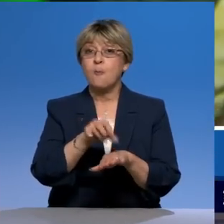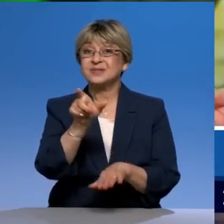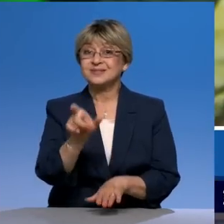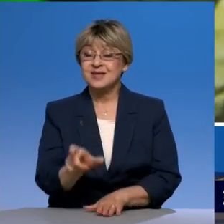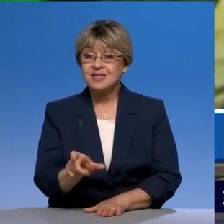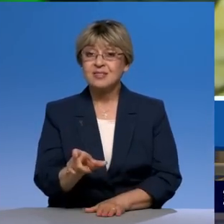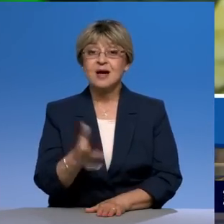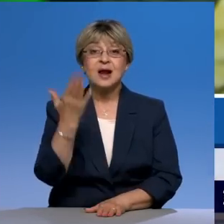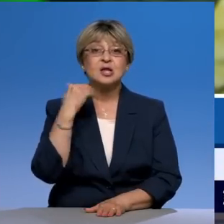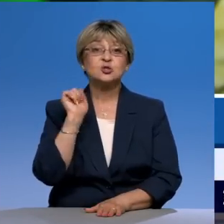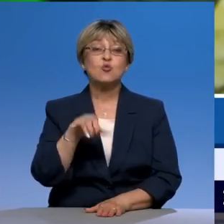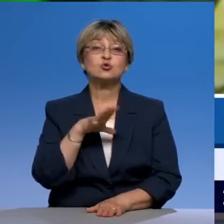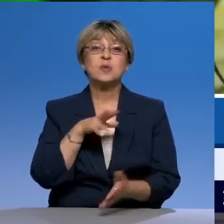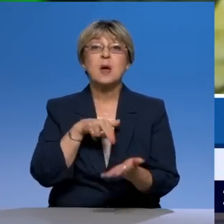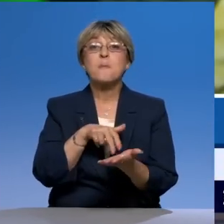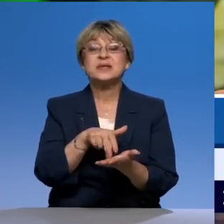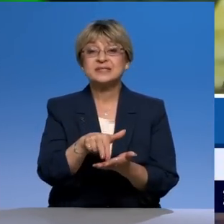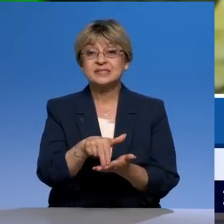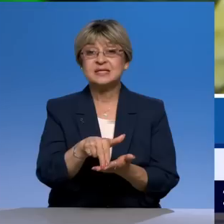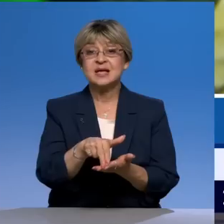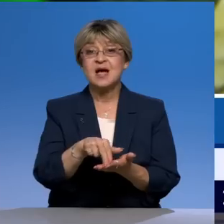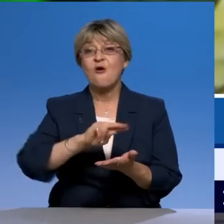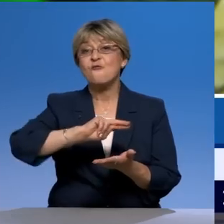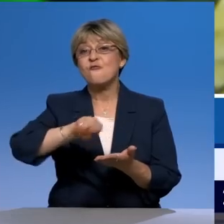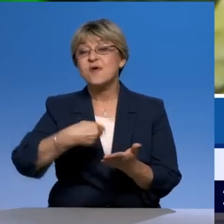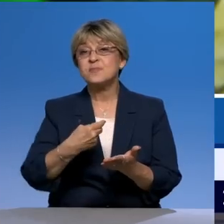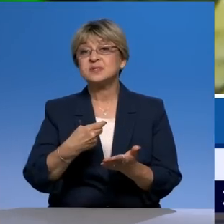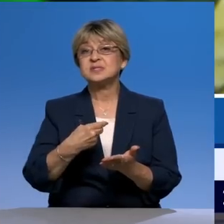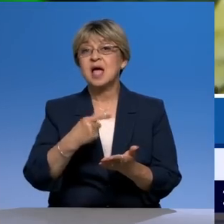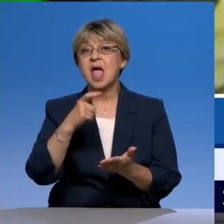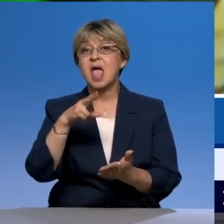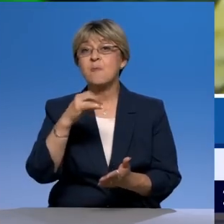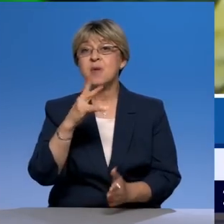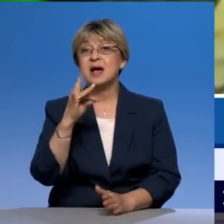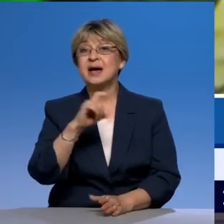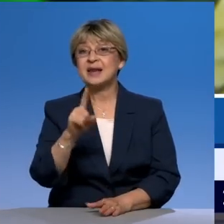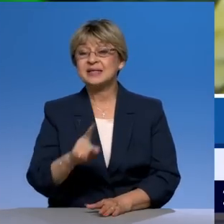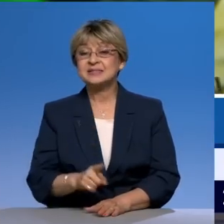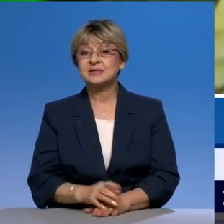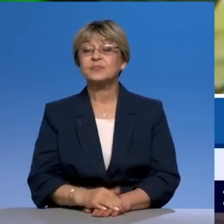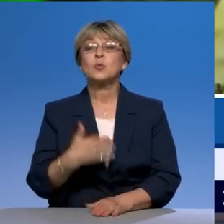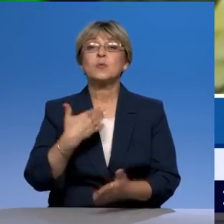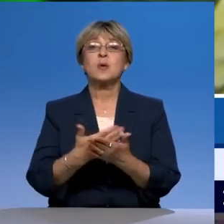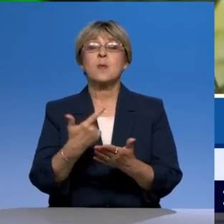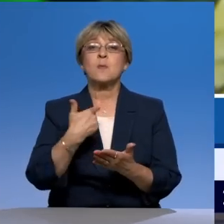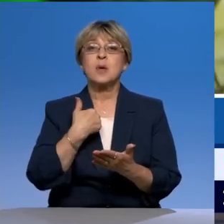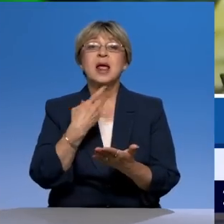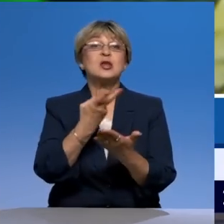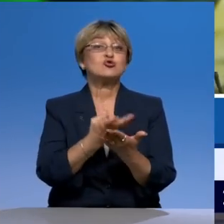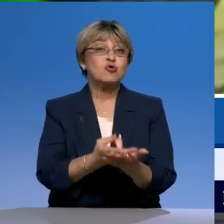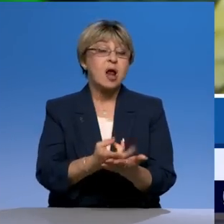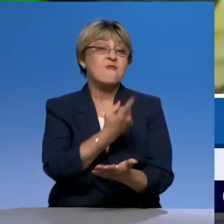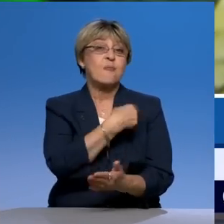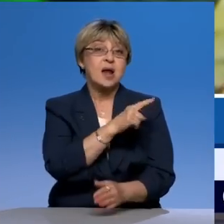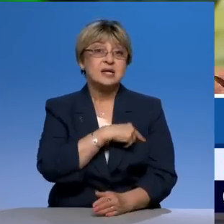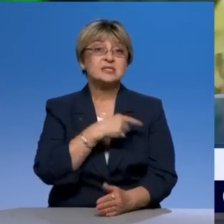есть раньше можно было прийти, я не знаю, выписка сделать, эпикриза. Вот, да, тоже интересный момент. Мы выписываемся, лежали в стационаре,